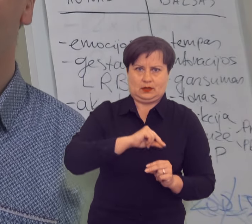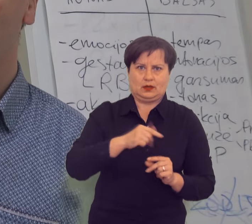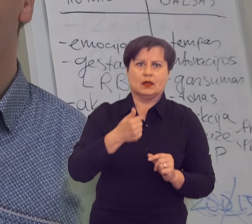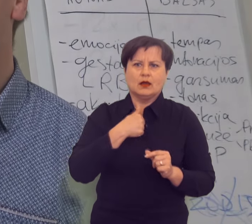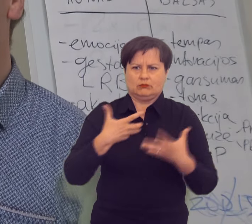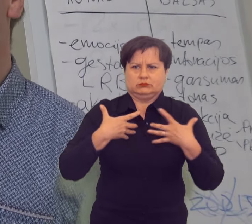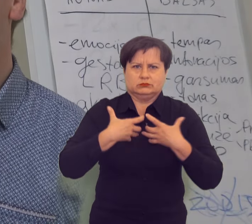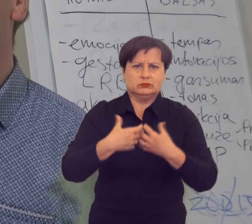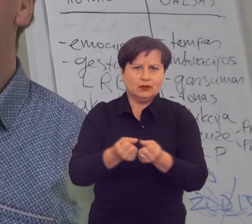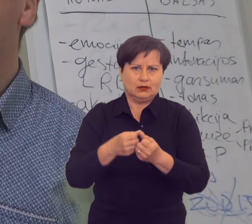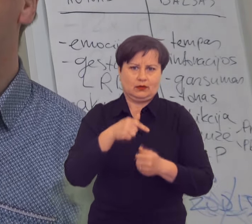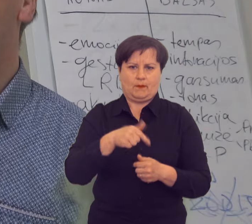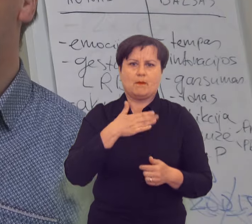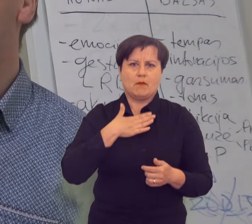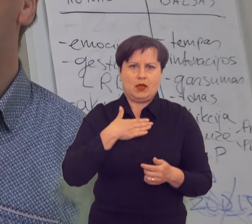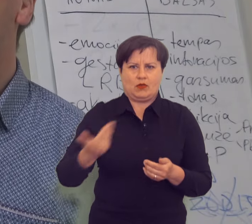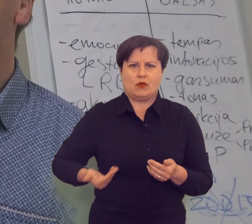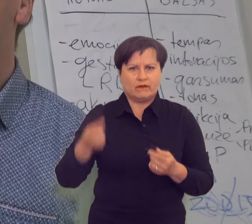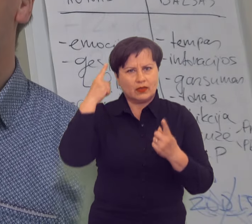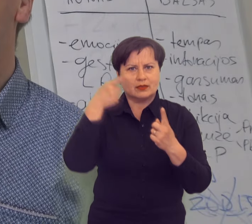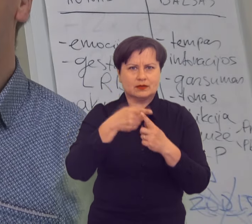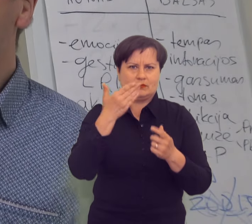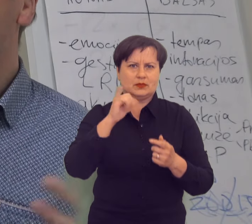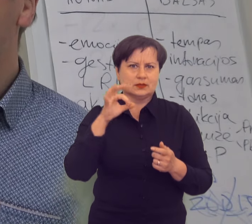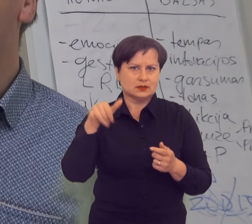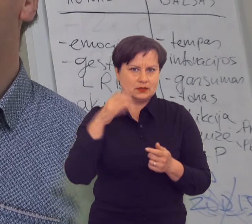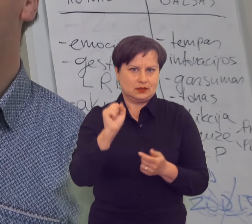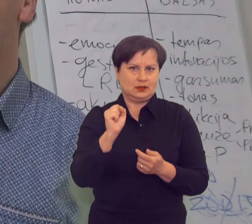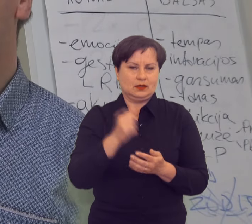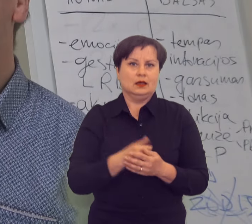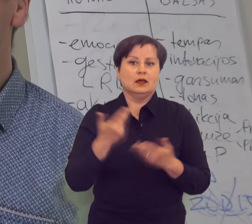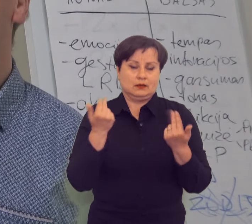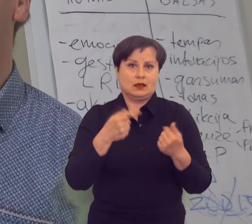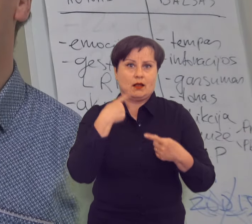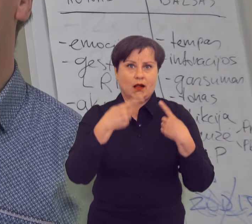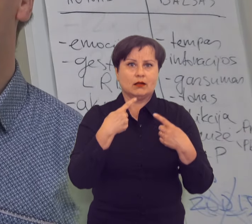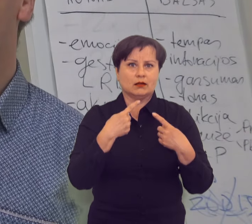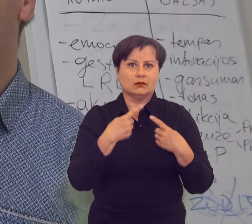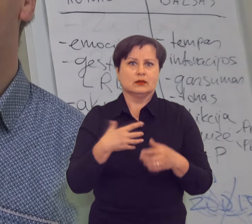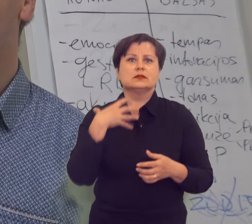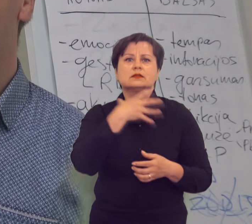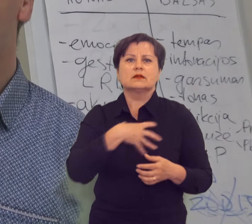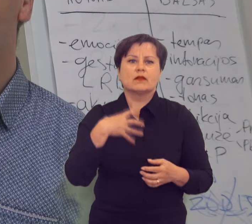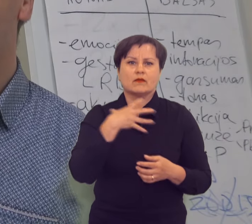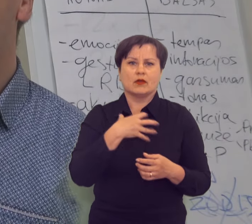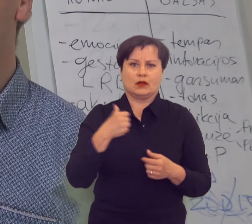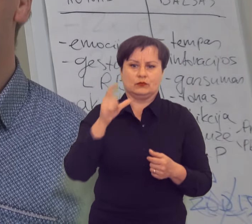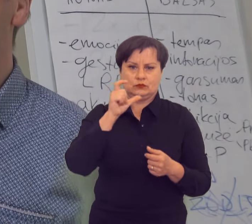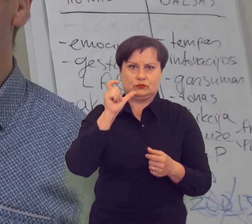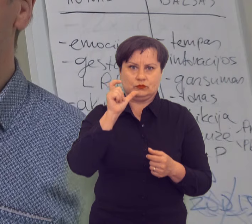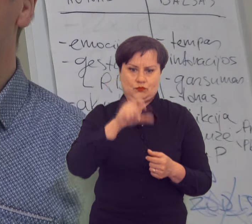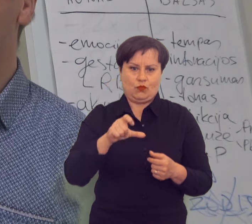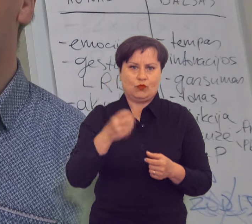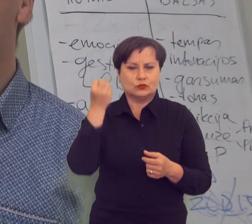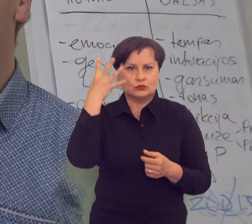nes jaučiu tame prasmę, pašaukimą, misiją gyvenimo ir apie tai mes kalbam, kad svarbu žmogui suprasti, kas